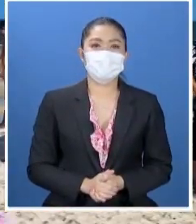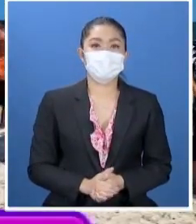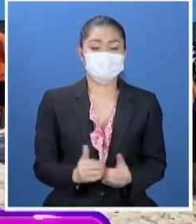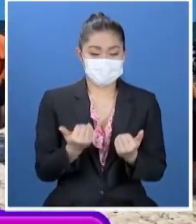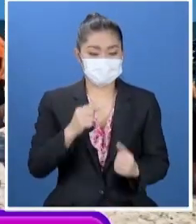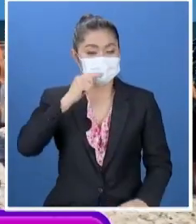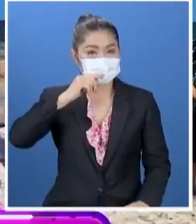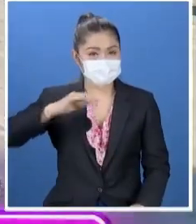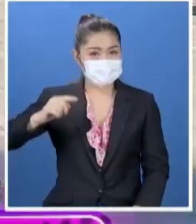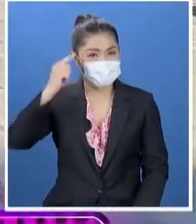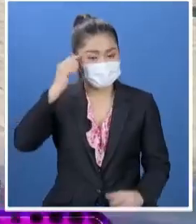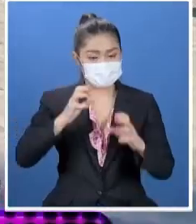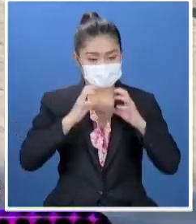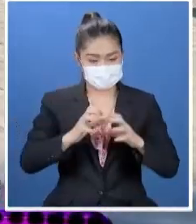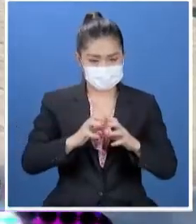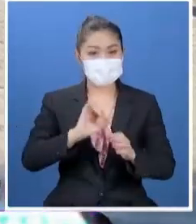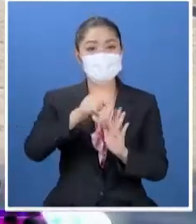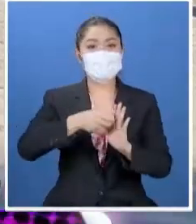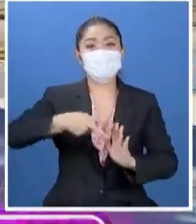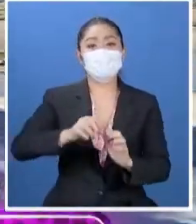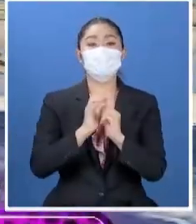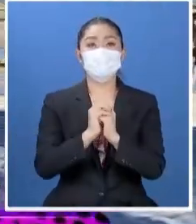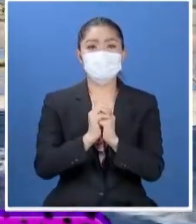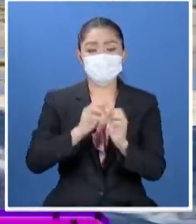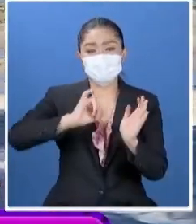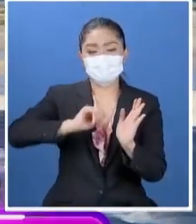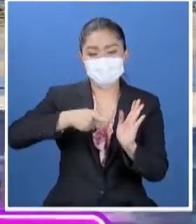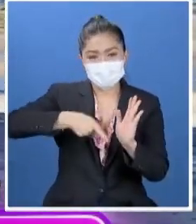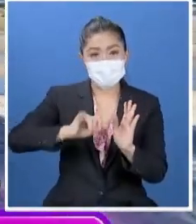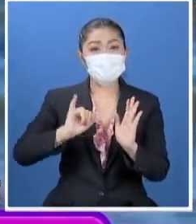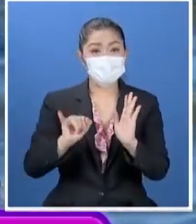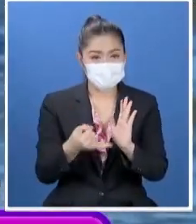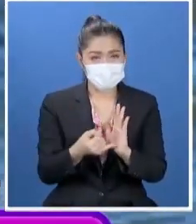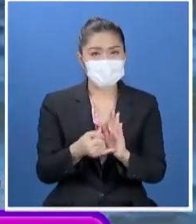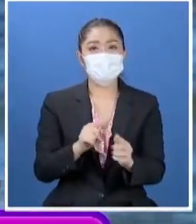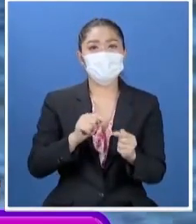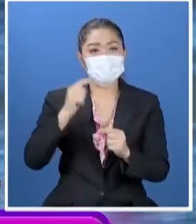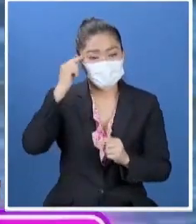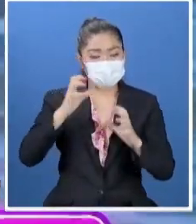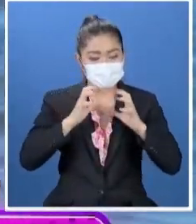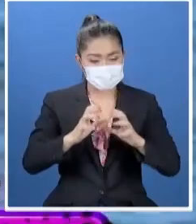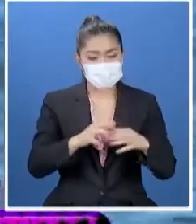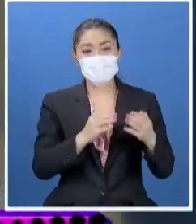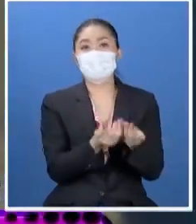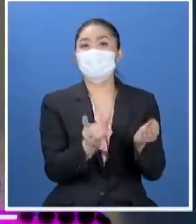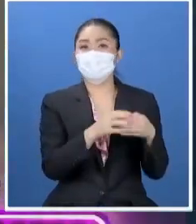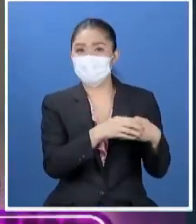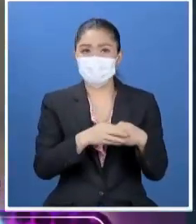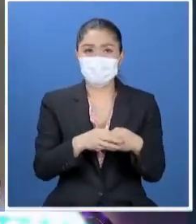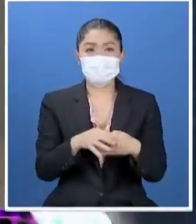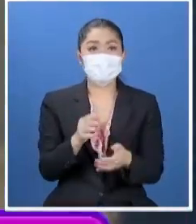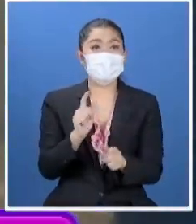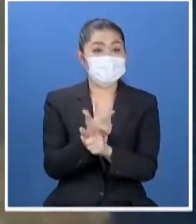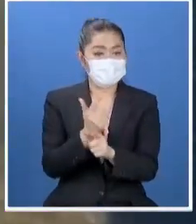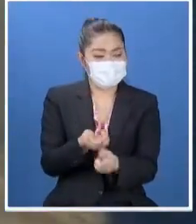ที่บริเวณชายหาดหัวหินจังหวัดประจวบคีรีขันธ์มีชาวบ้านทั้งในพื้นที่หัวหินและชะอำต่างพาครอบครัวนำอุปกรณ์เหล็ก